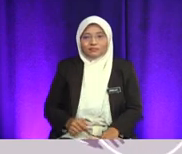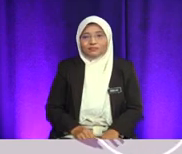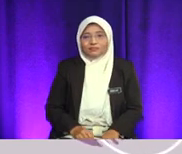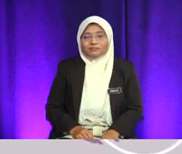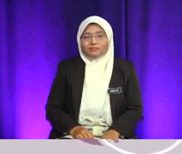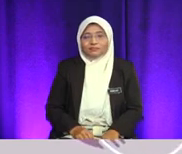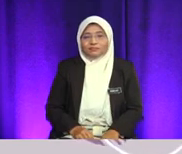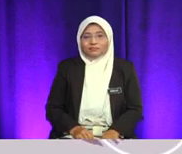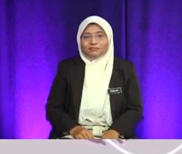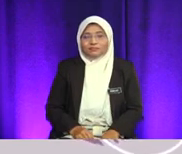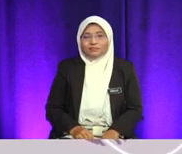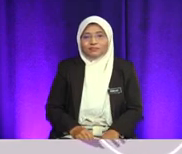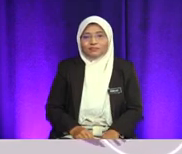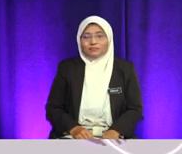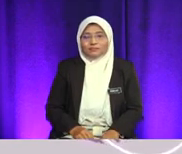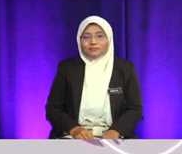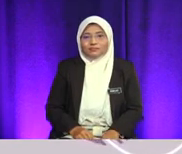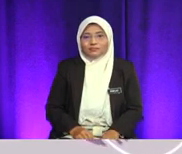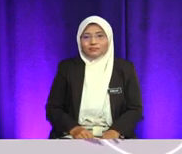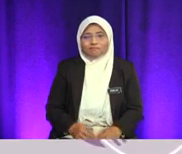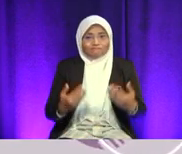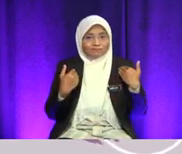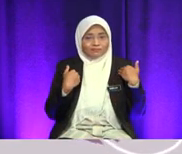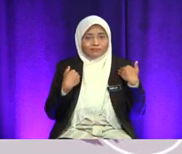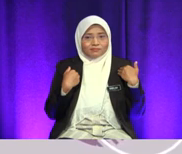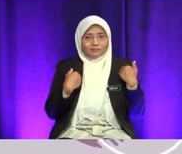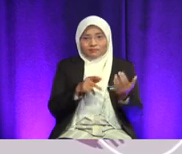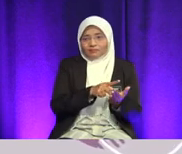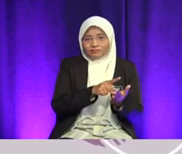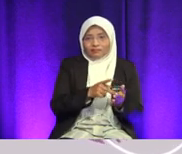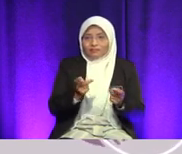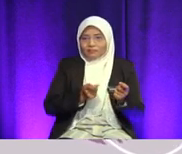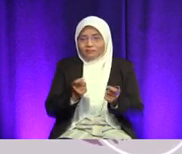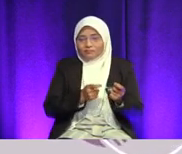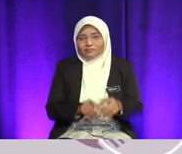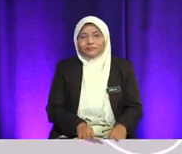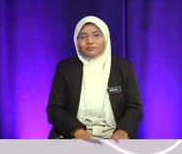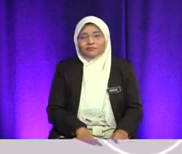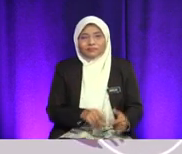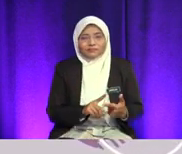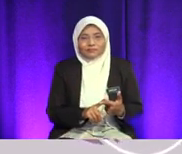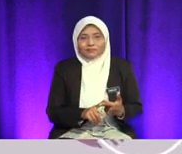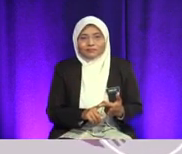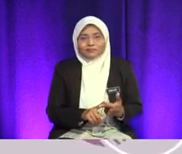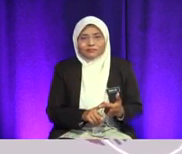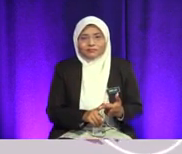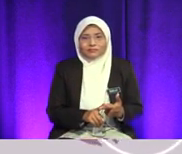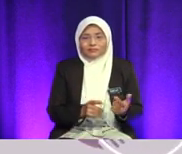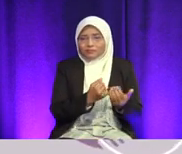keberkahan takbiran Selain itu meningkatkan kemakmuran ekonomi seterusnya melahirkan